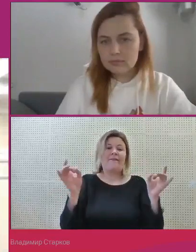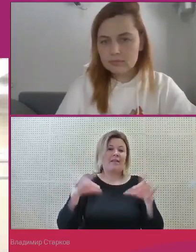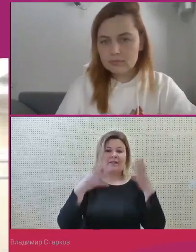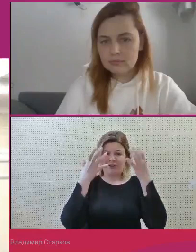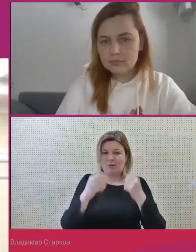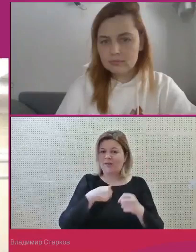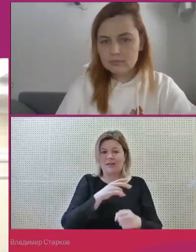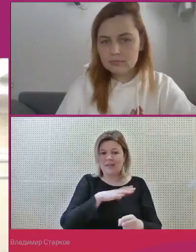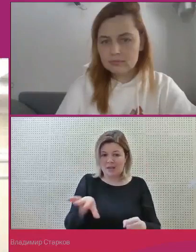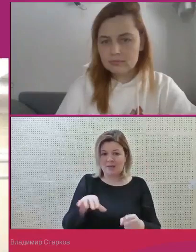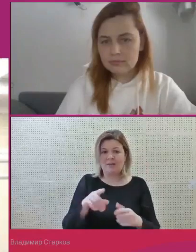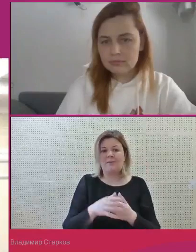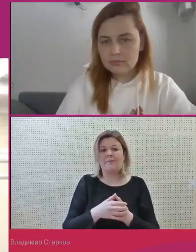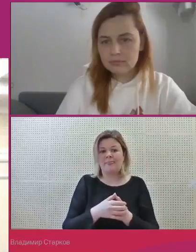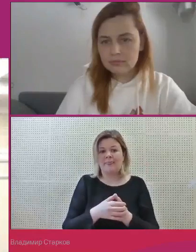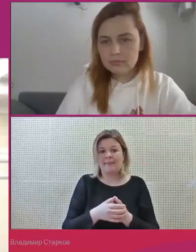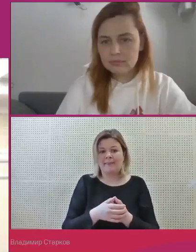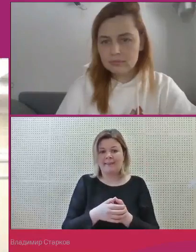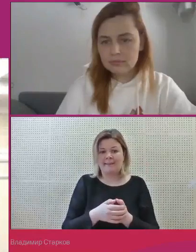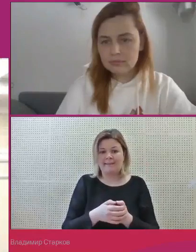шоке. Я до этого ходила в ресторан в темноте,